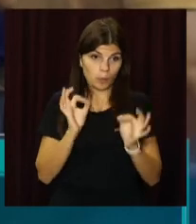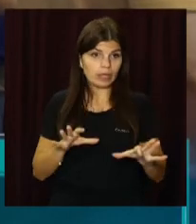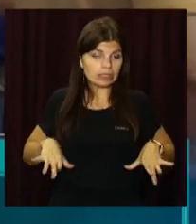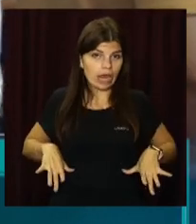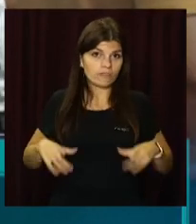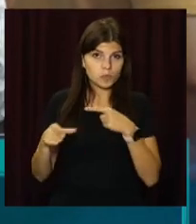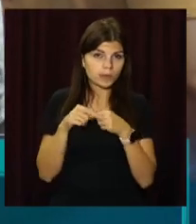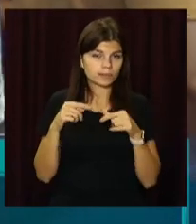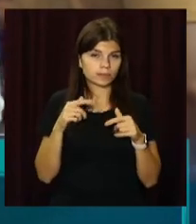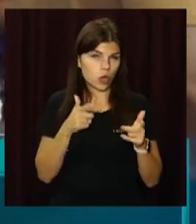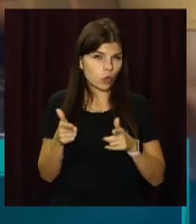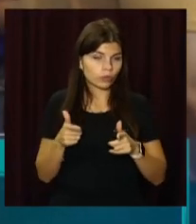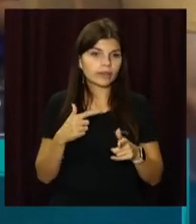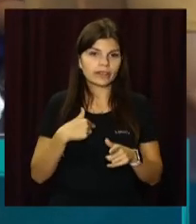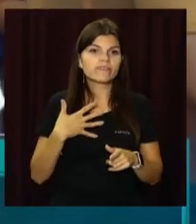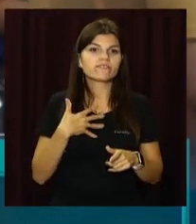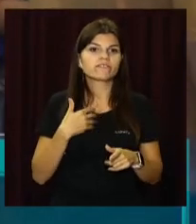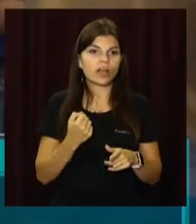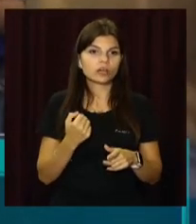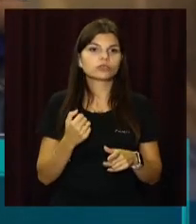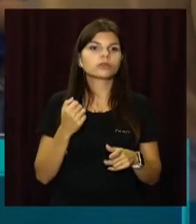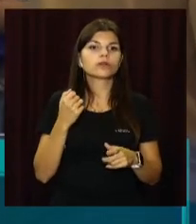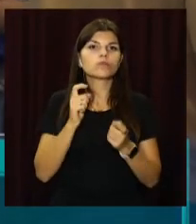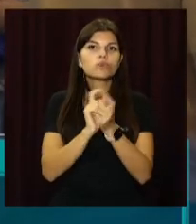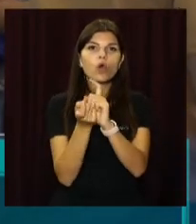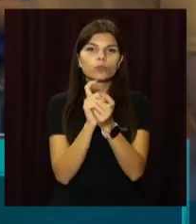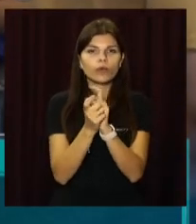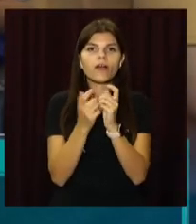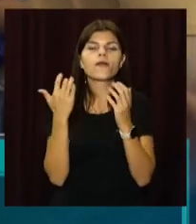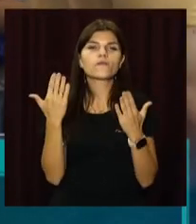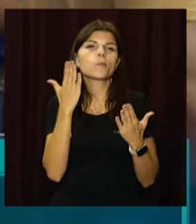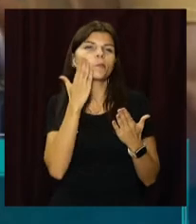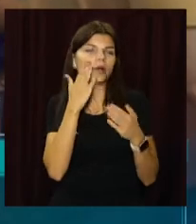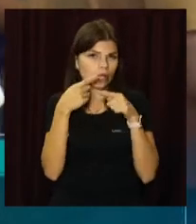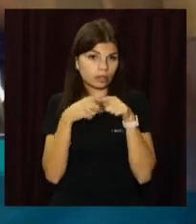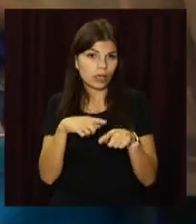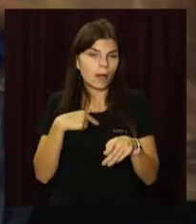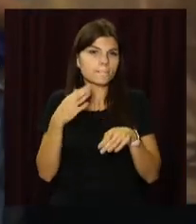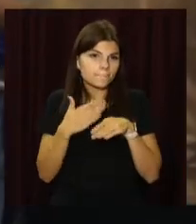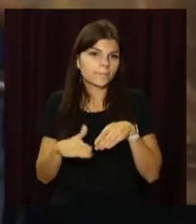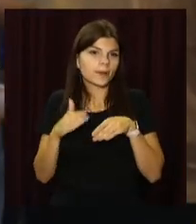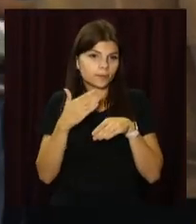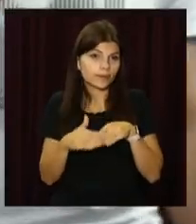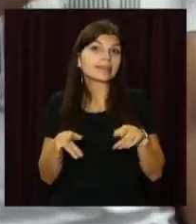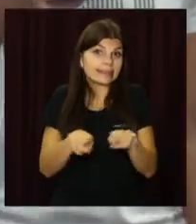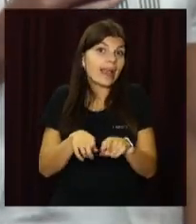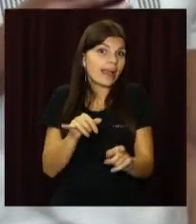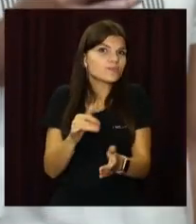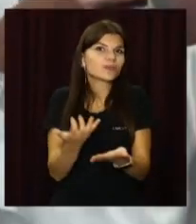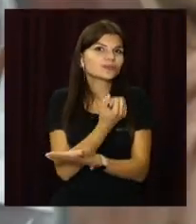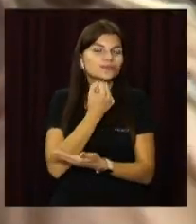тренером. Я видержала рисунок боротьби і потихонечку так і вийшло. Я з ним